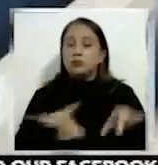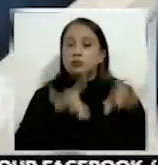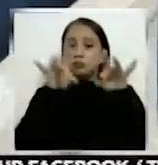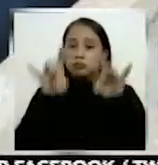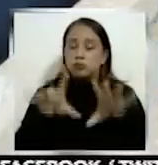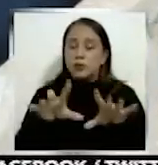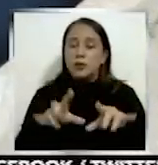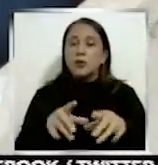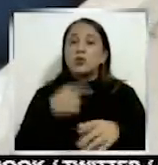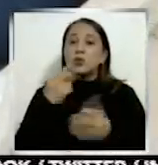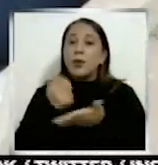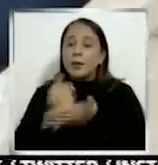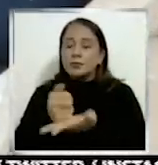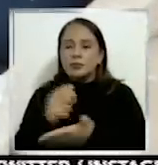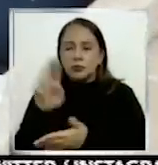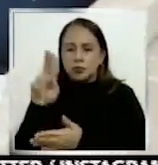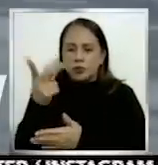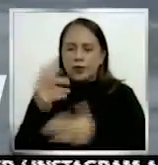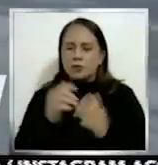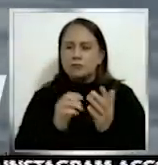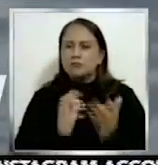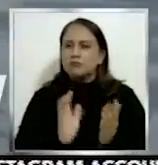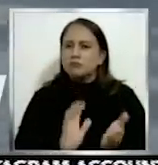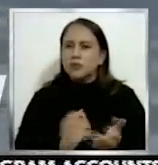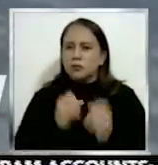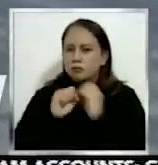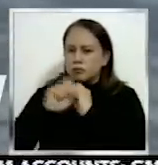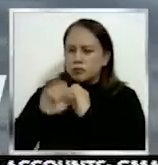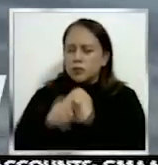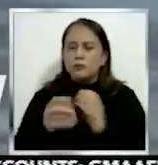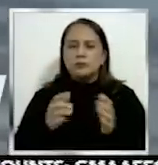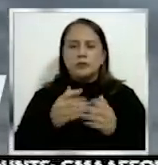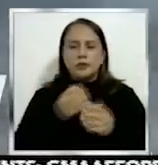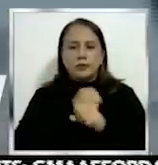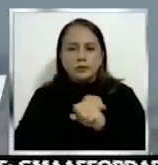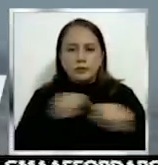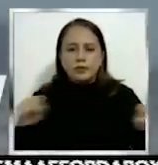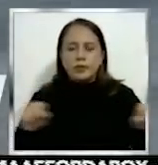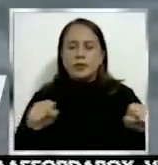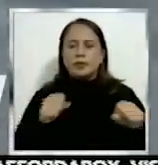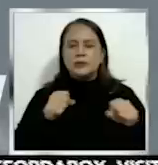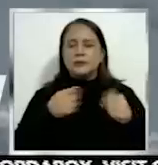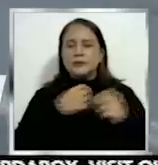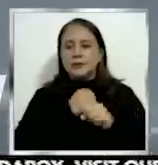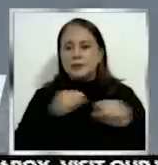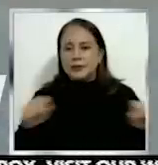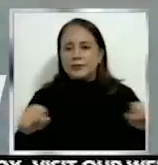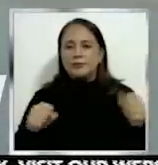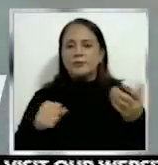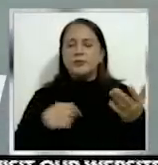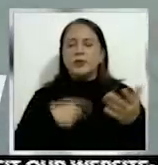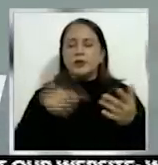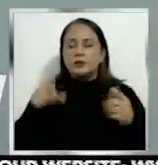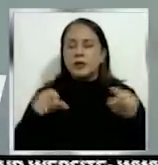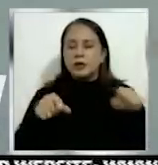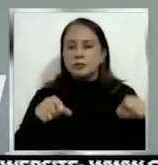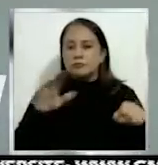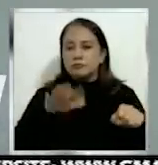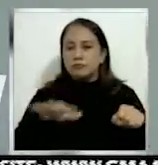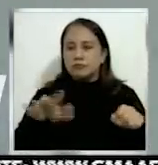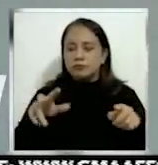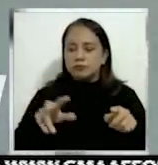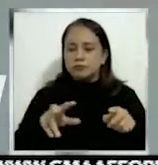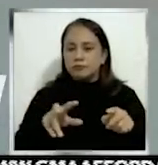daw magsulong ng malaya, ligtas at matatag na Indo-Pacific region. Ang gate ng China para